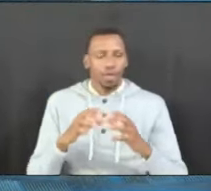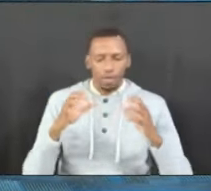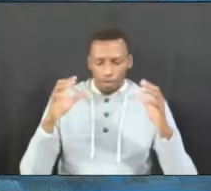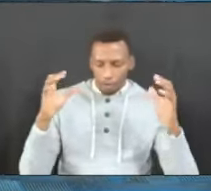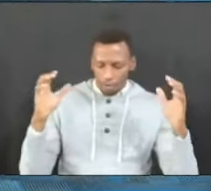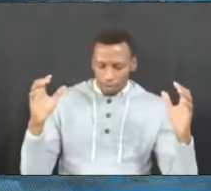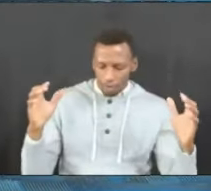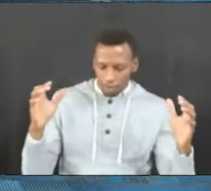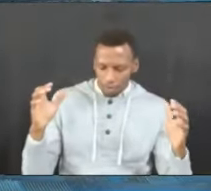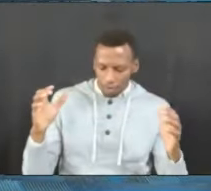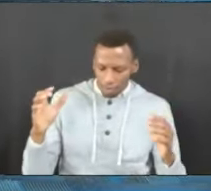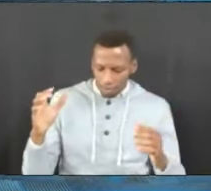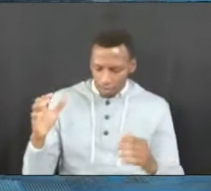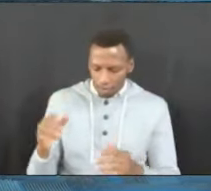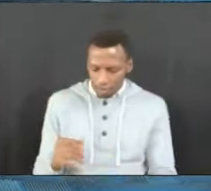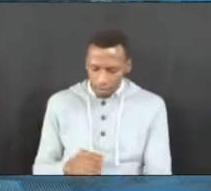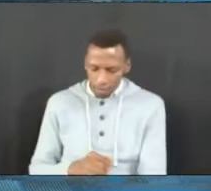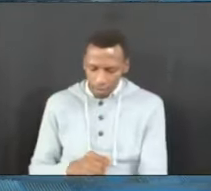ulivyo